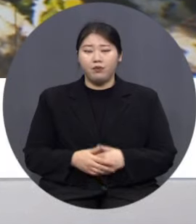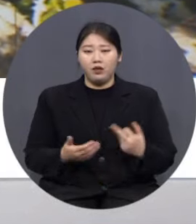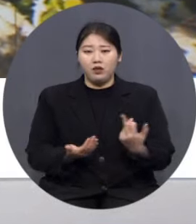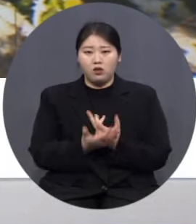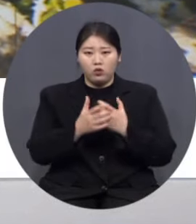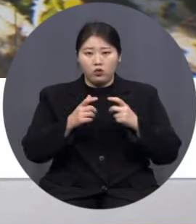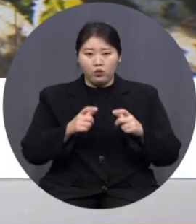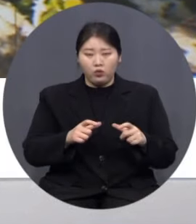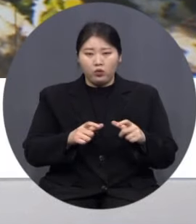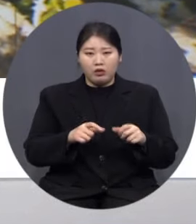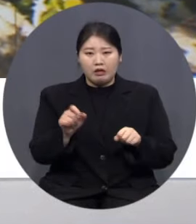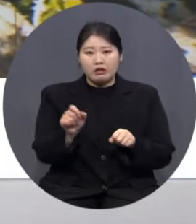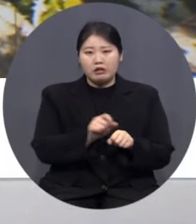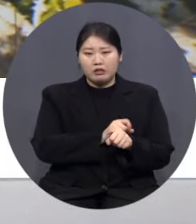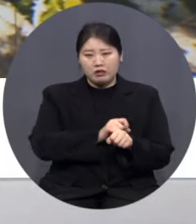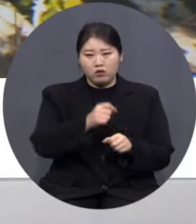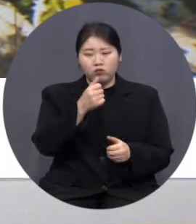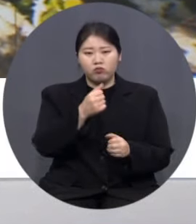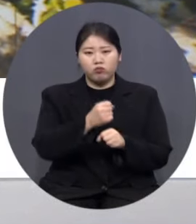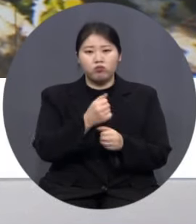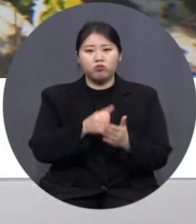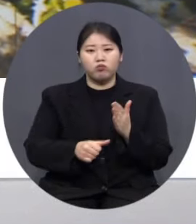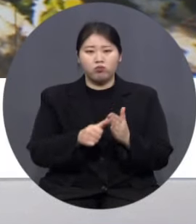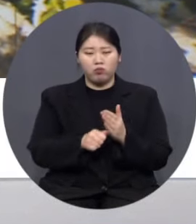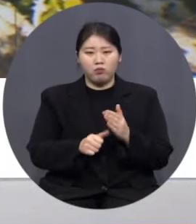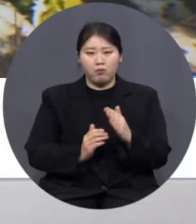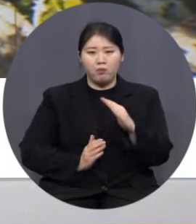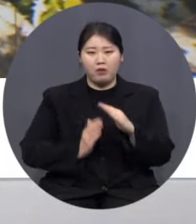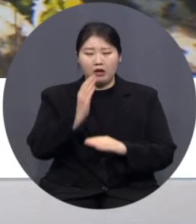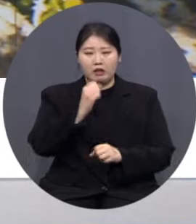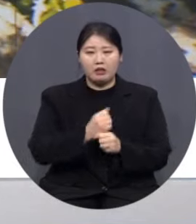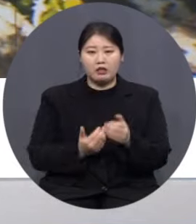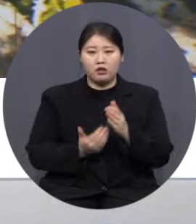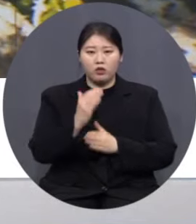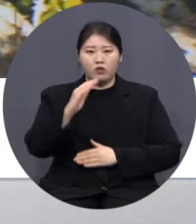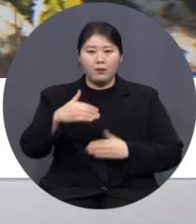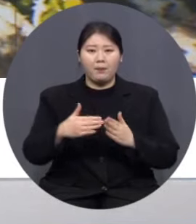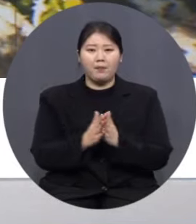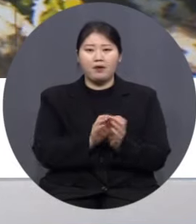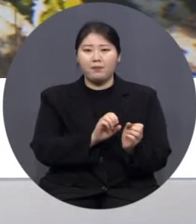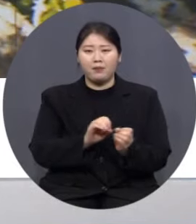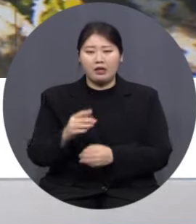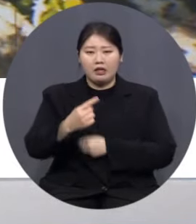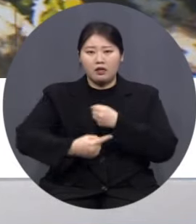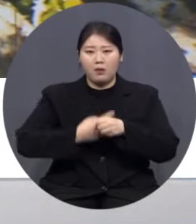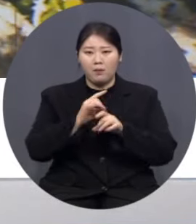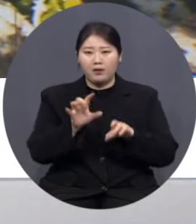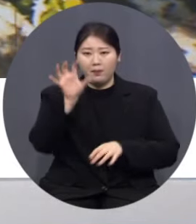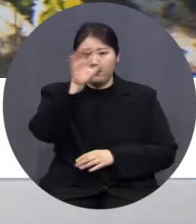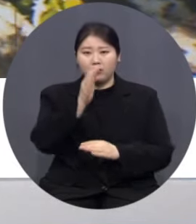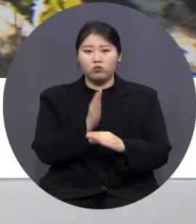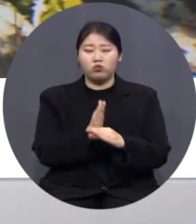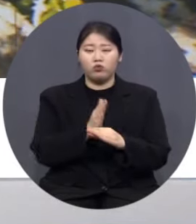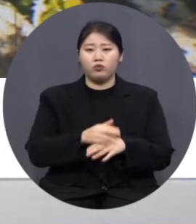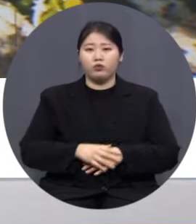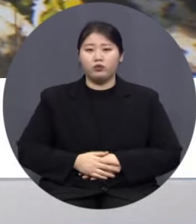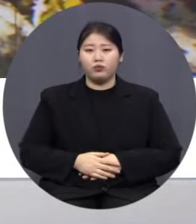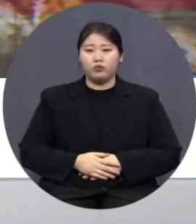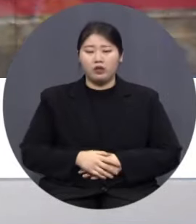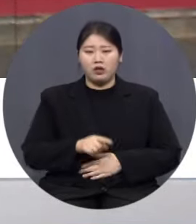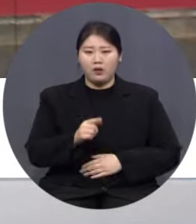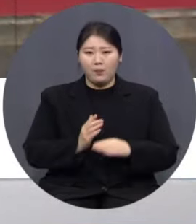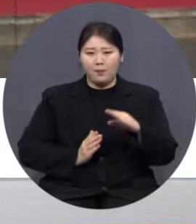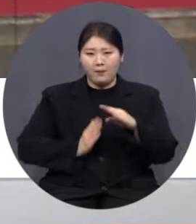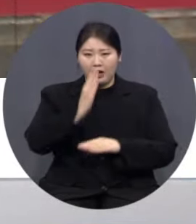제주에서는 특정 작물이 과잉 생산돼 수학을 포기하고 산지에서 폐기하는 사례가 해마다 되풀이되고 있는데요 아 이런